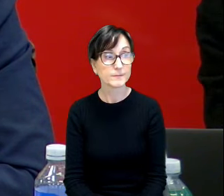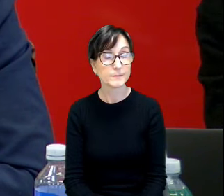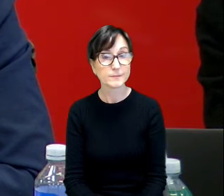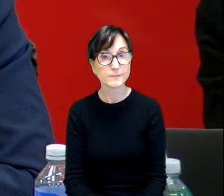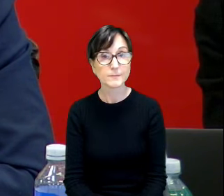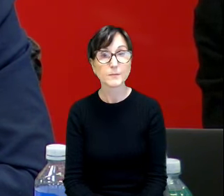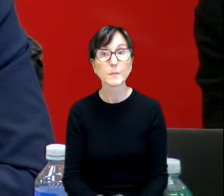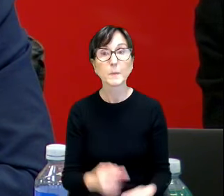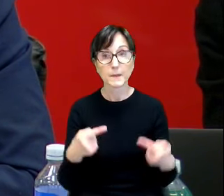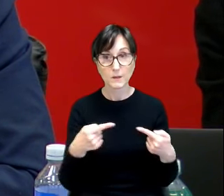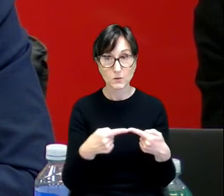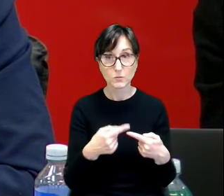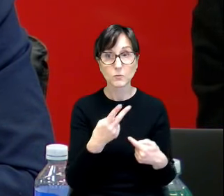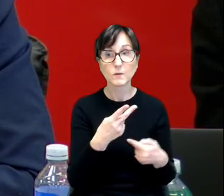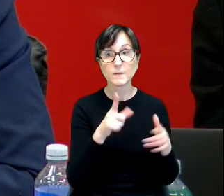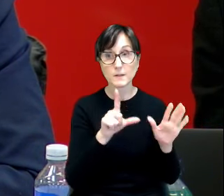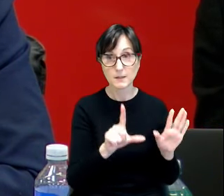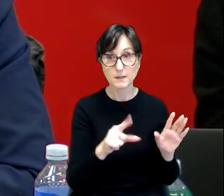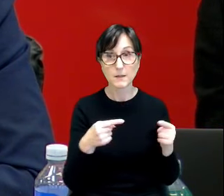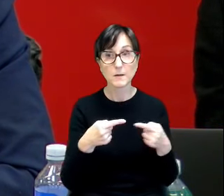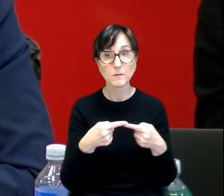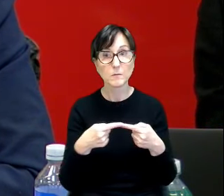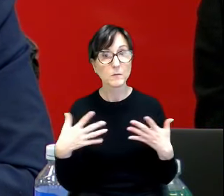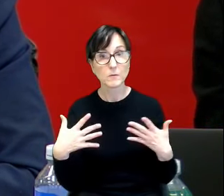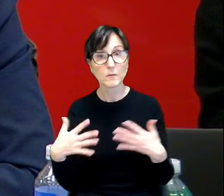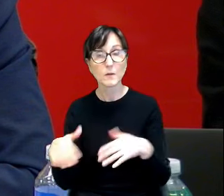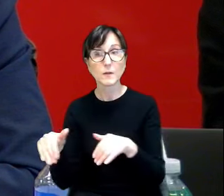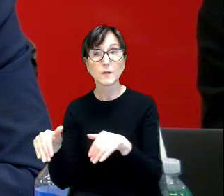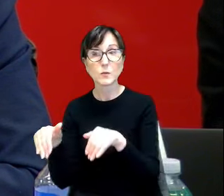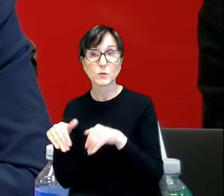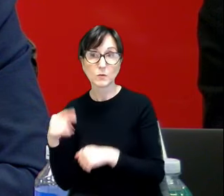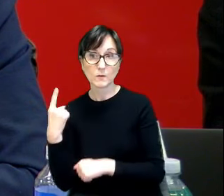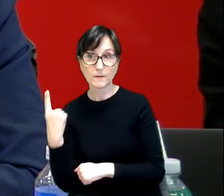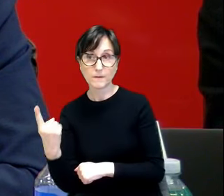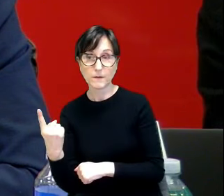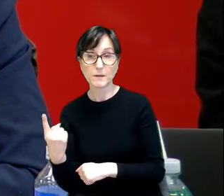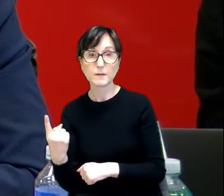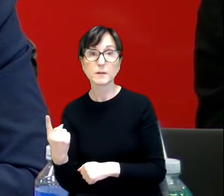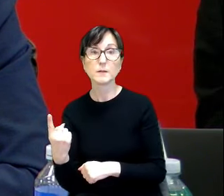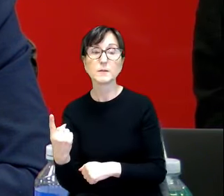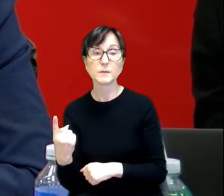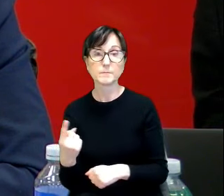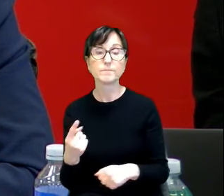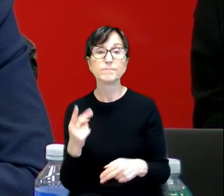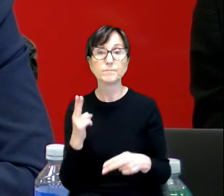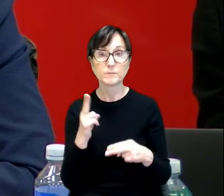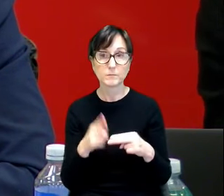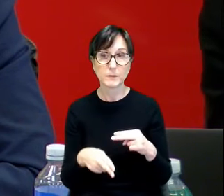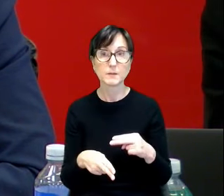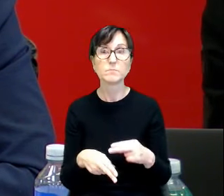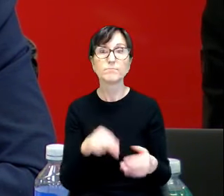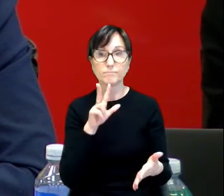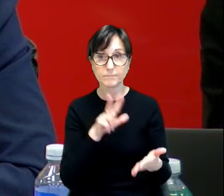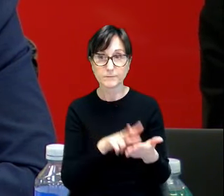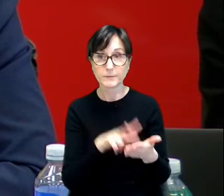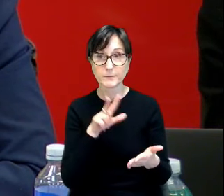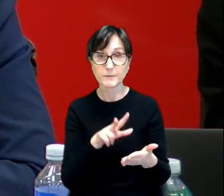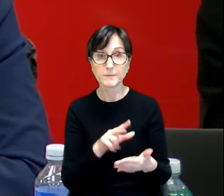už 27 prieš nėra susilaikė vienas sprendimo projektui pritarta